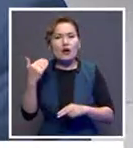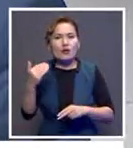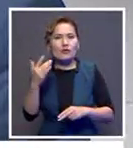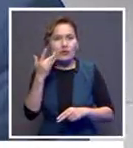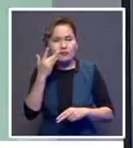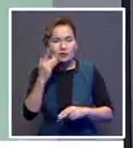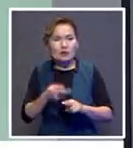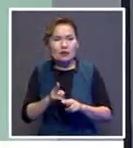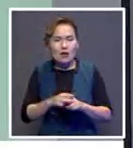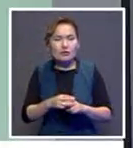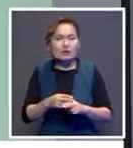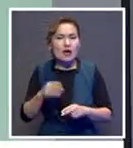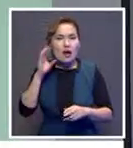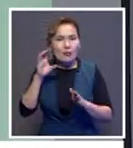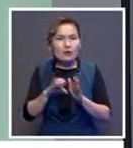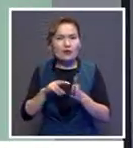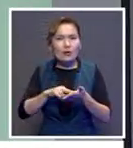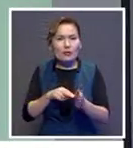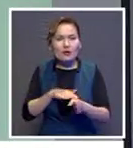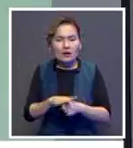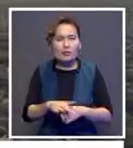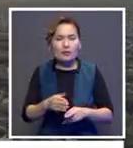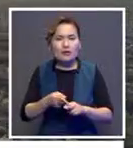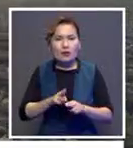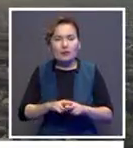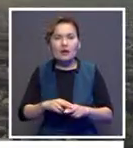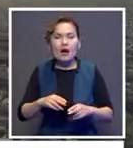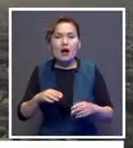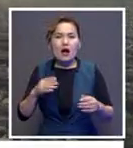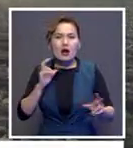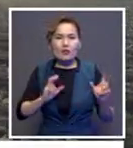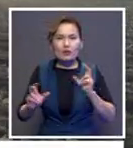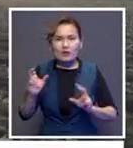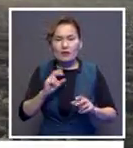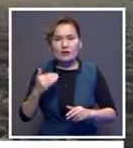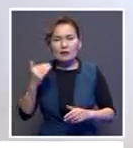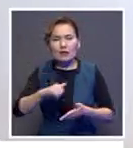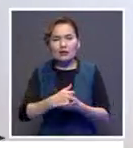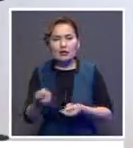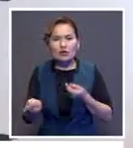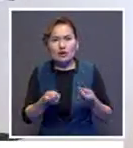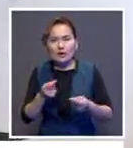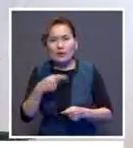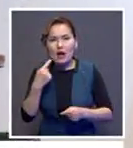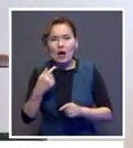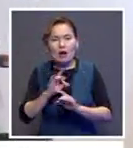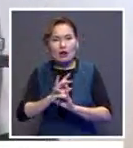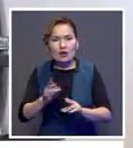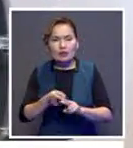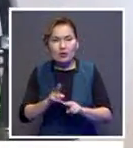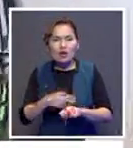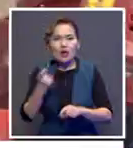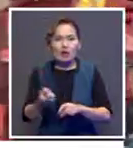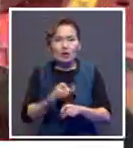Күрішбаев мәлімдеді. Оның айтуынша, жергілікті картоп тұқымы 1 гектардан 30 тонна өнім берсе, жаңа сұрып 150 тоннаға дейін өнім